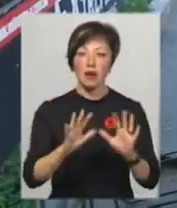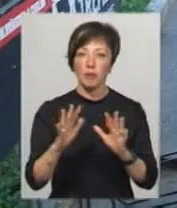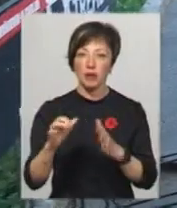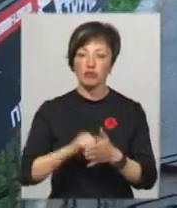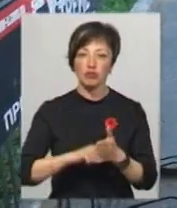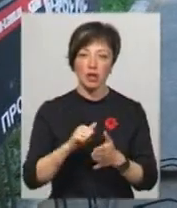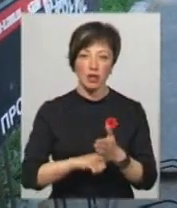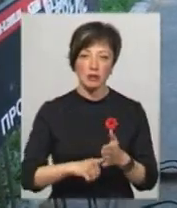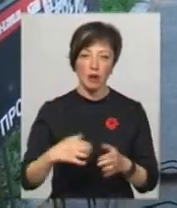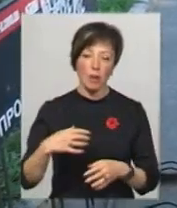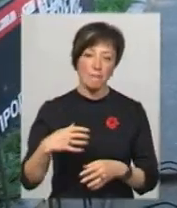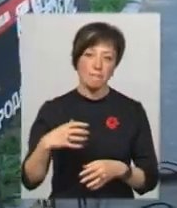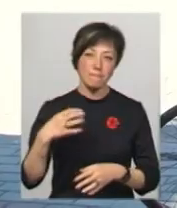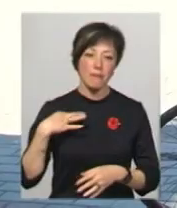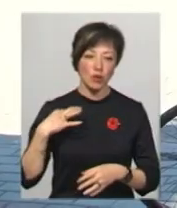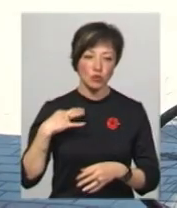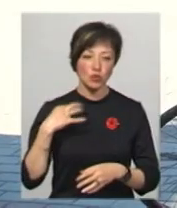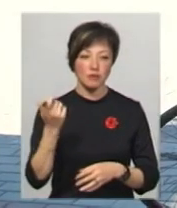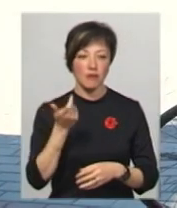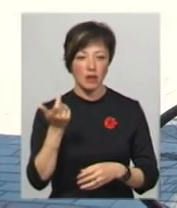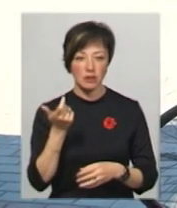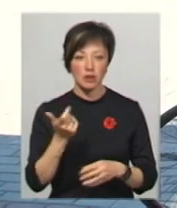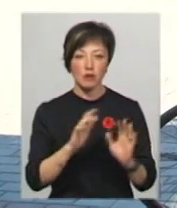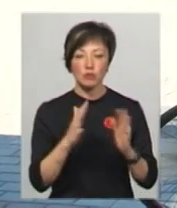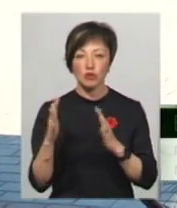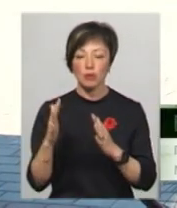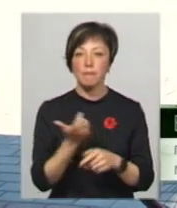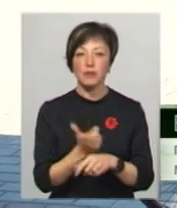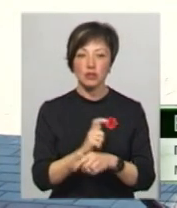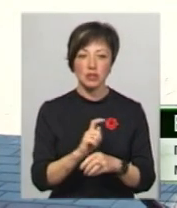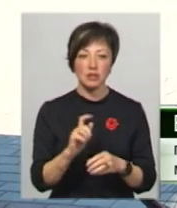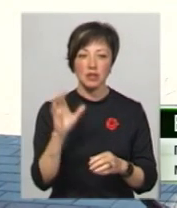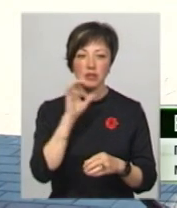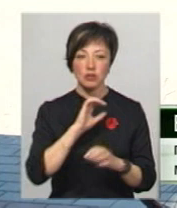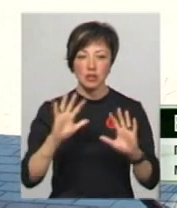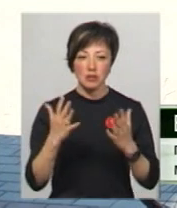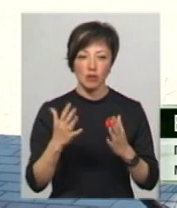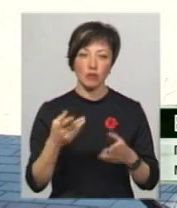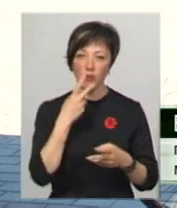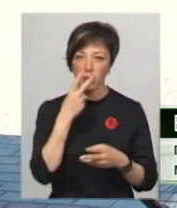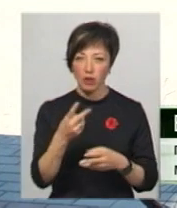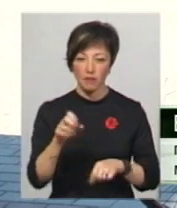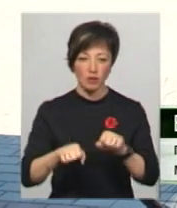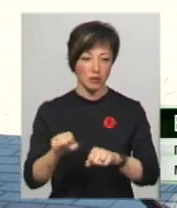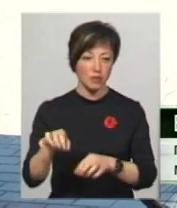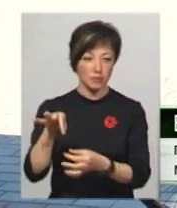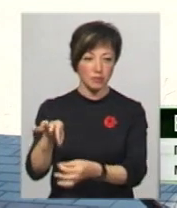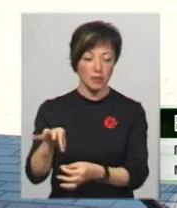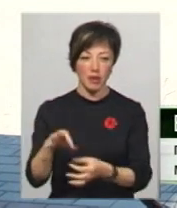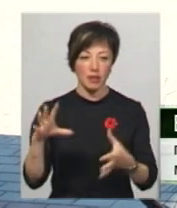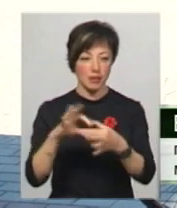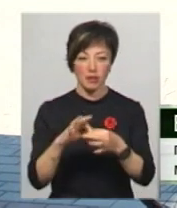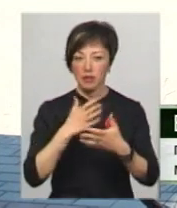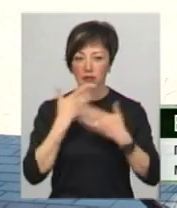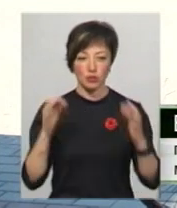трапляється через безпечність власників двоколісних. Більшість крадіжок трапляються, от йшов просто по вулиці і побачив, що велосипед стоїть не пристібнутий